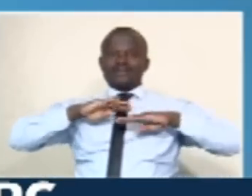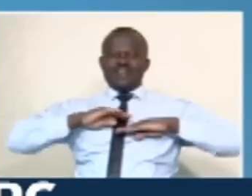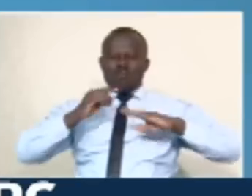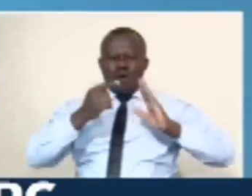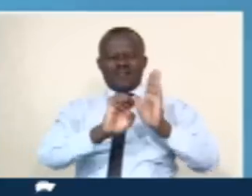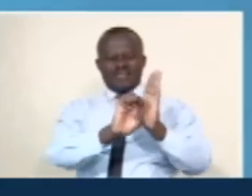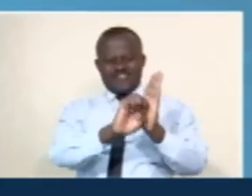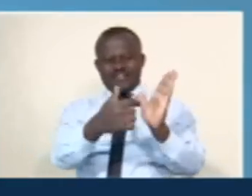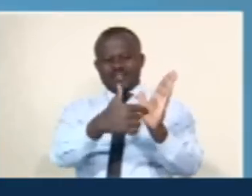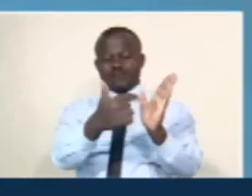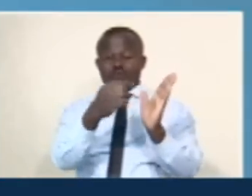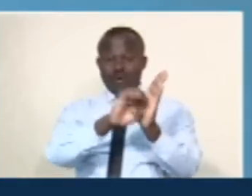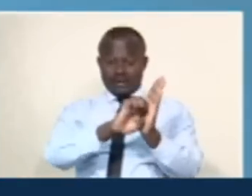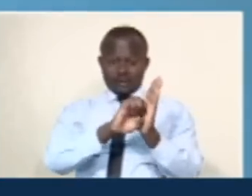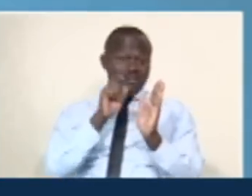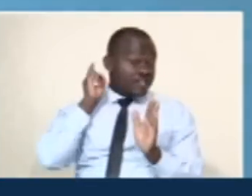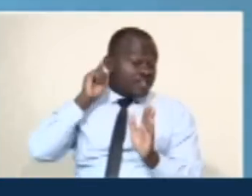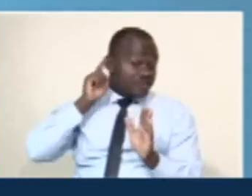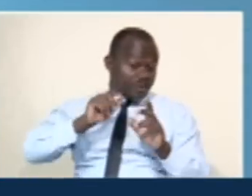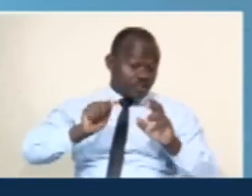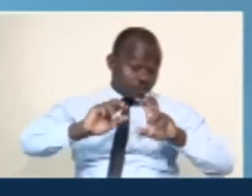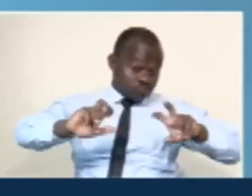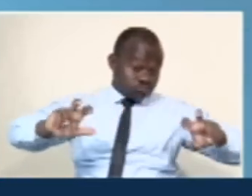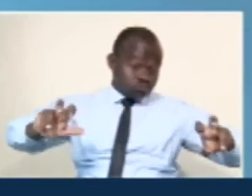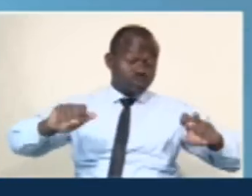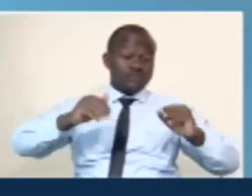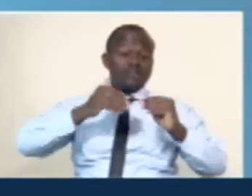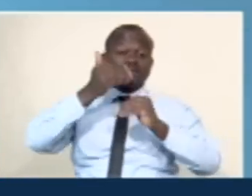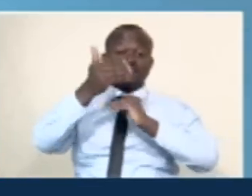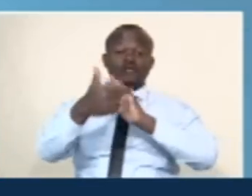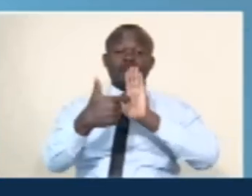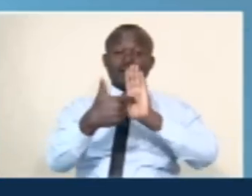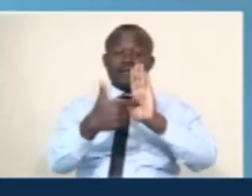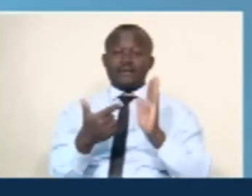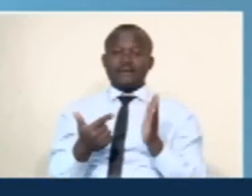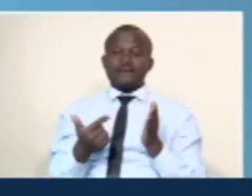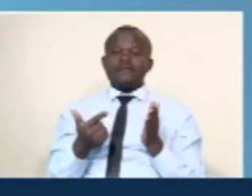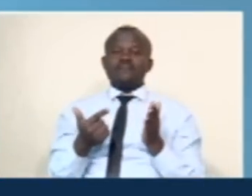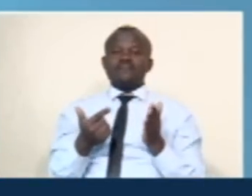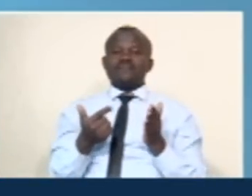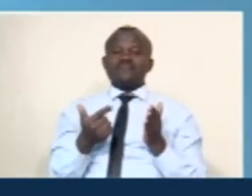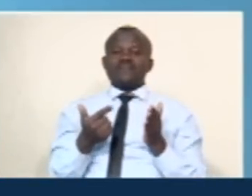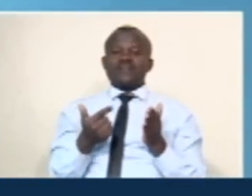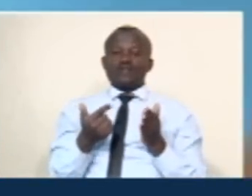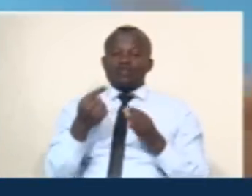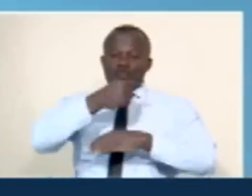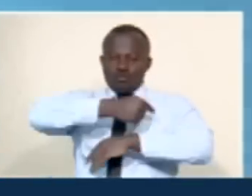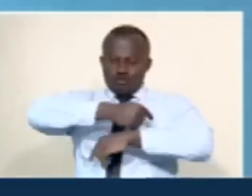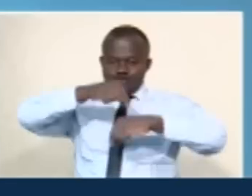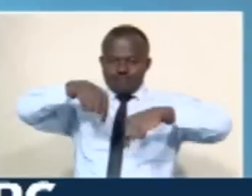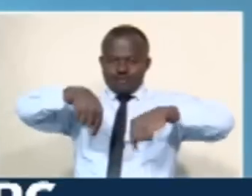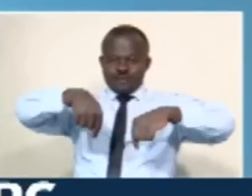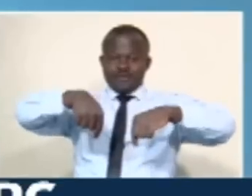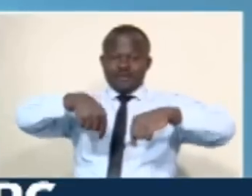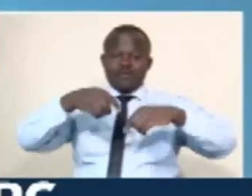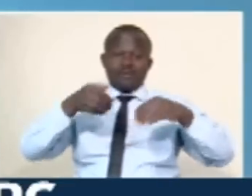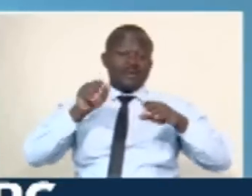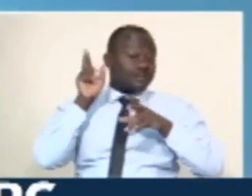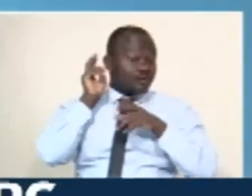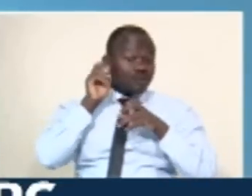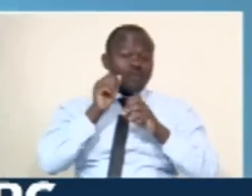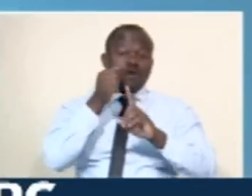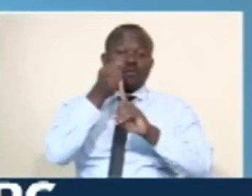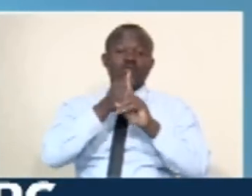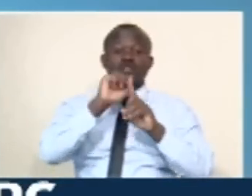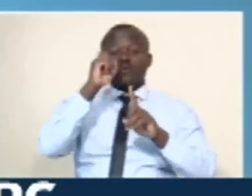gushingiraho ndetse n'iperereza rikaba rishobora kuzabyemeza, ni ukuba n'uyu munsi maze kumva umuvugizi wa guverinoma